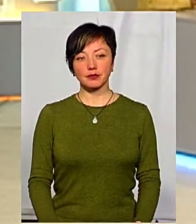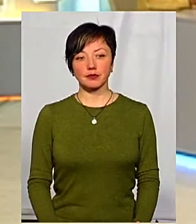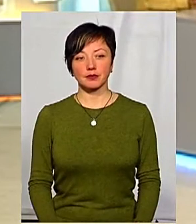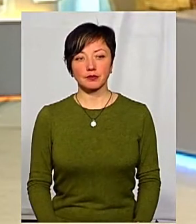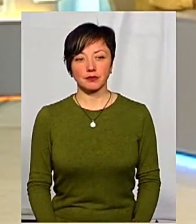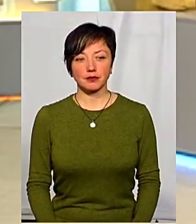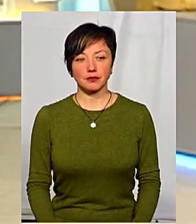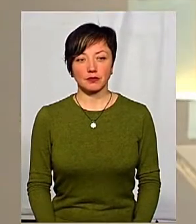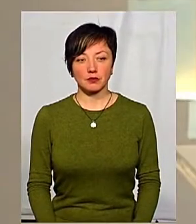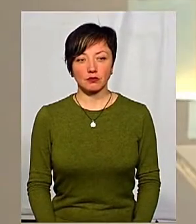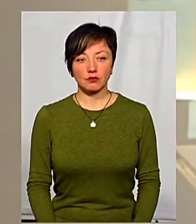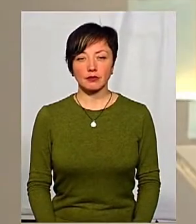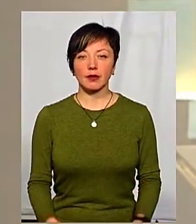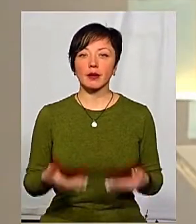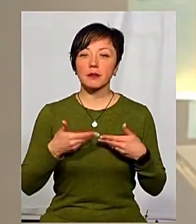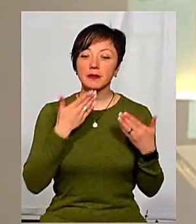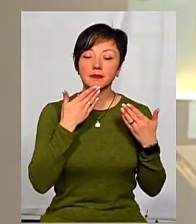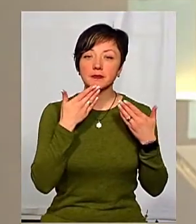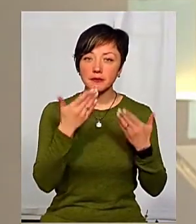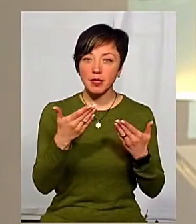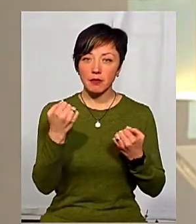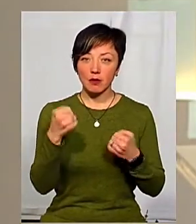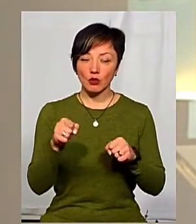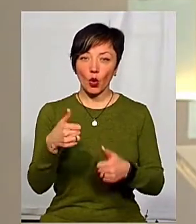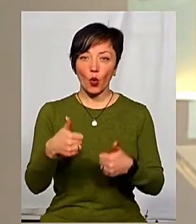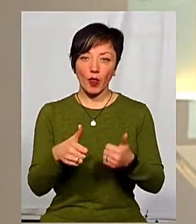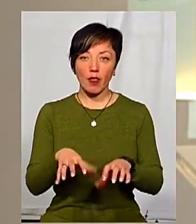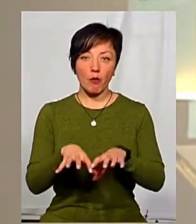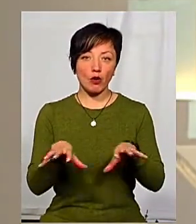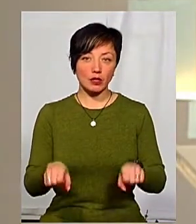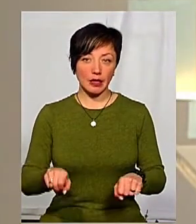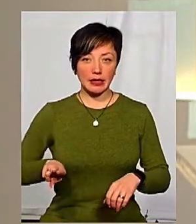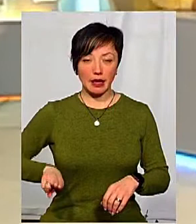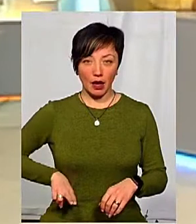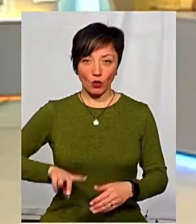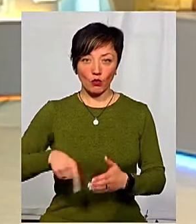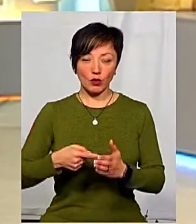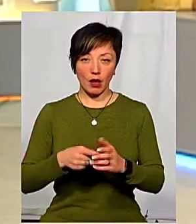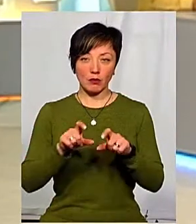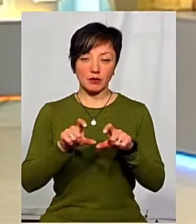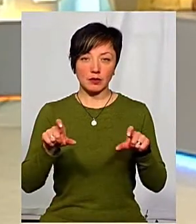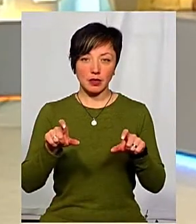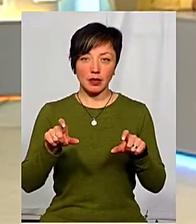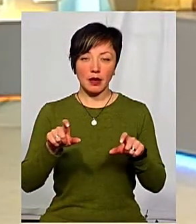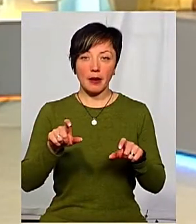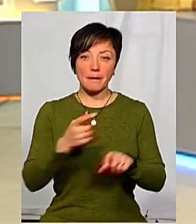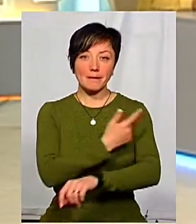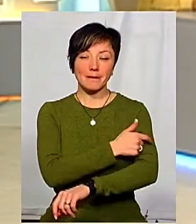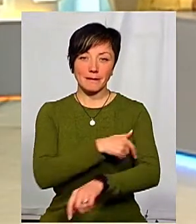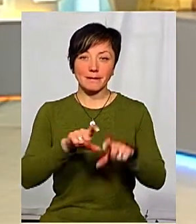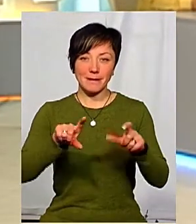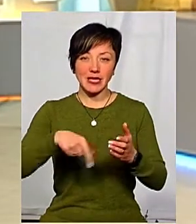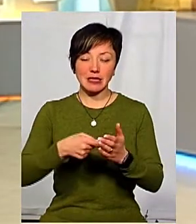Ми поцікавилися у переможця конкурсу на посаду директора комунального підприємства «Хмельницька